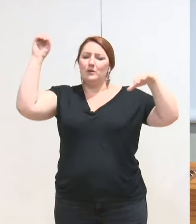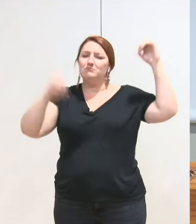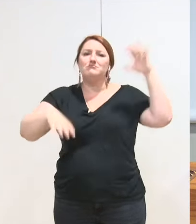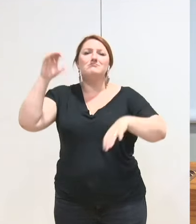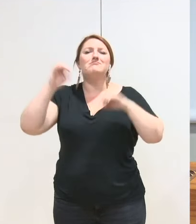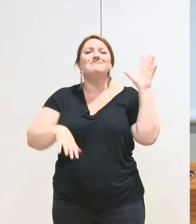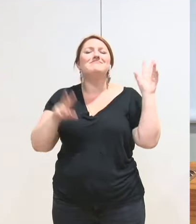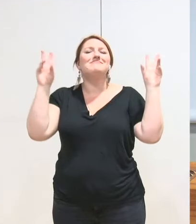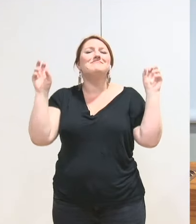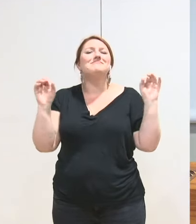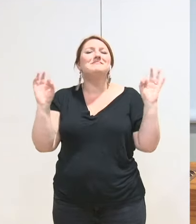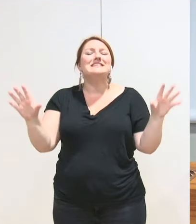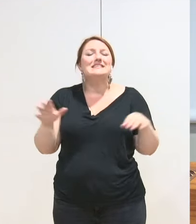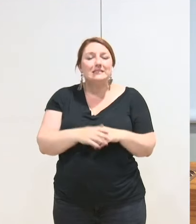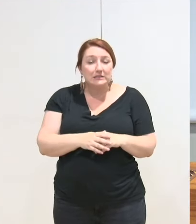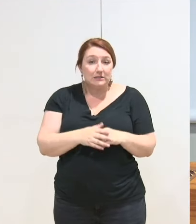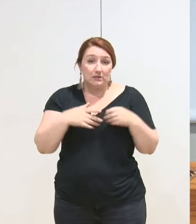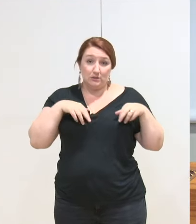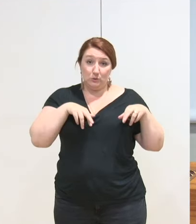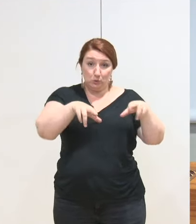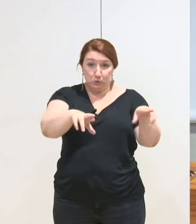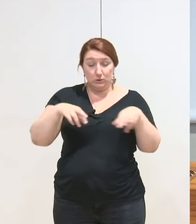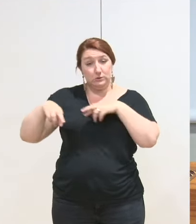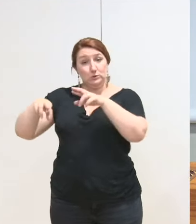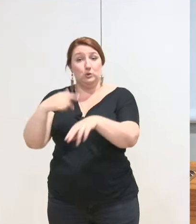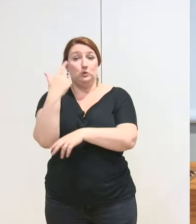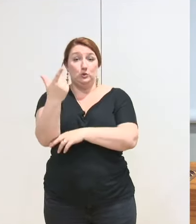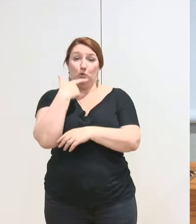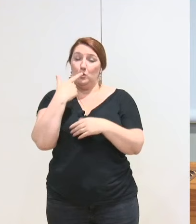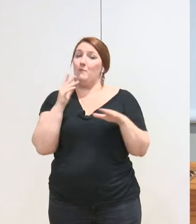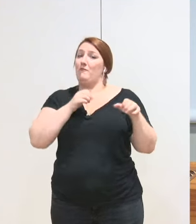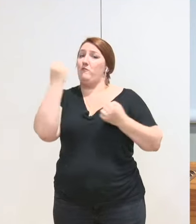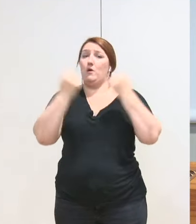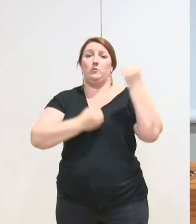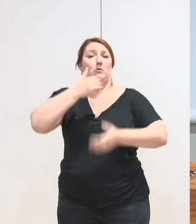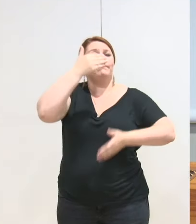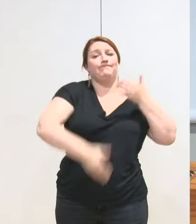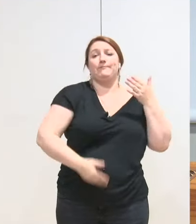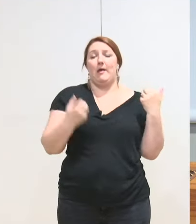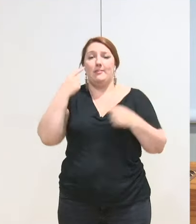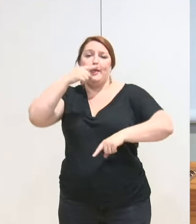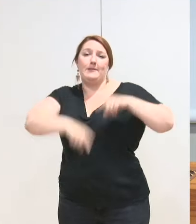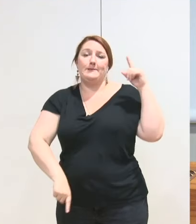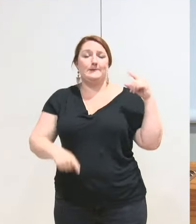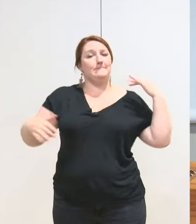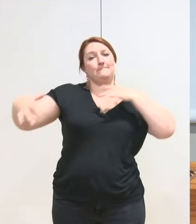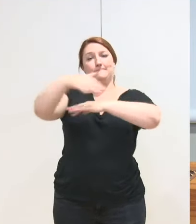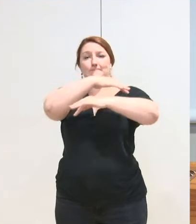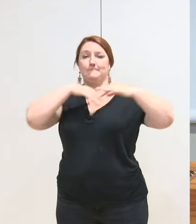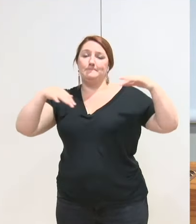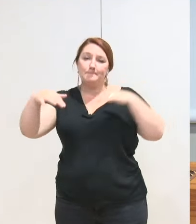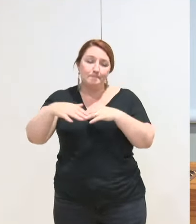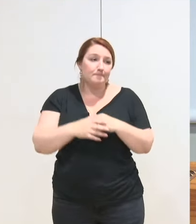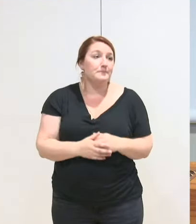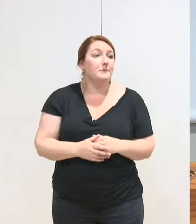au piéton ici aussi ce n'est pas la ville qui porte tout c'est la ville qui impulse qui coordonne et qui accompagne pour une